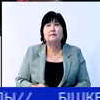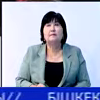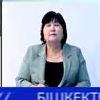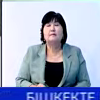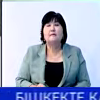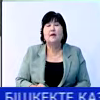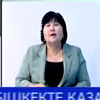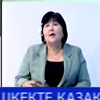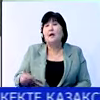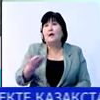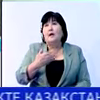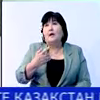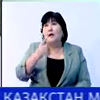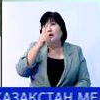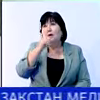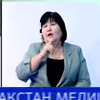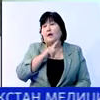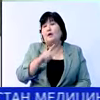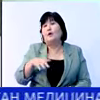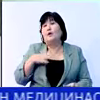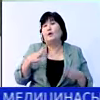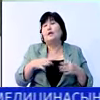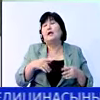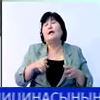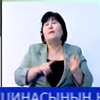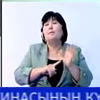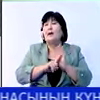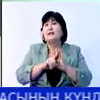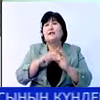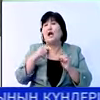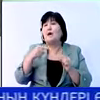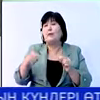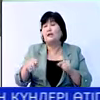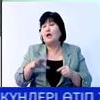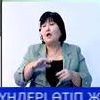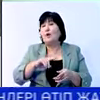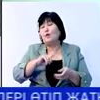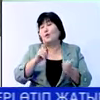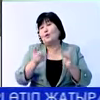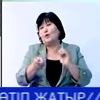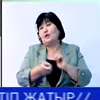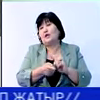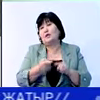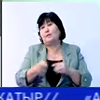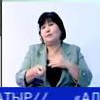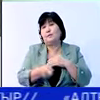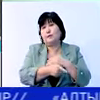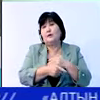Біз оған бір айдай көлемінде дайындалдық. Басында басқаша болып келіп, соңында өзгеріп кететін,